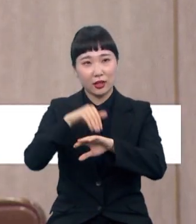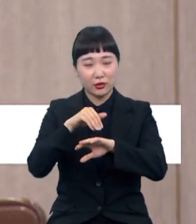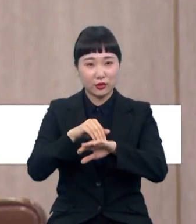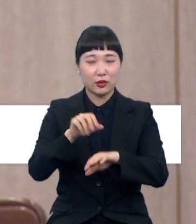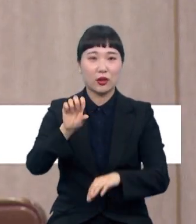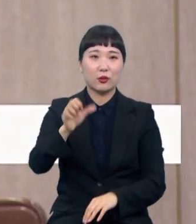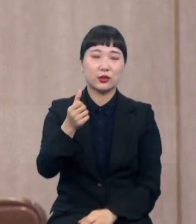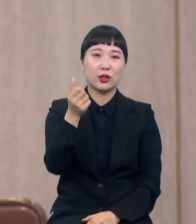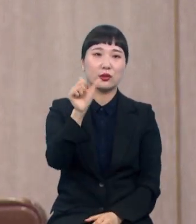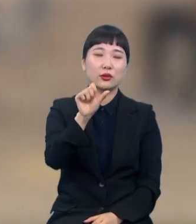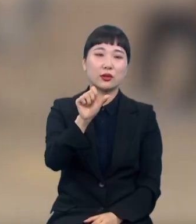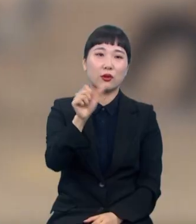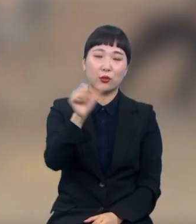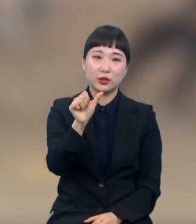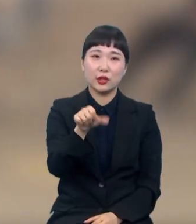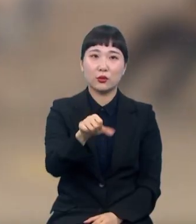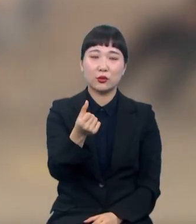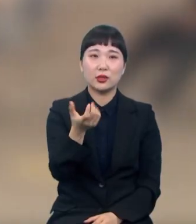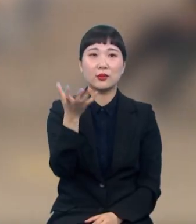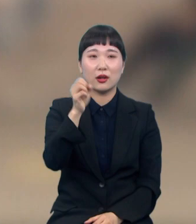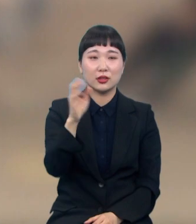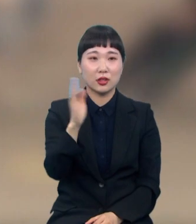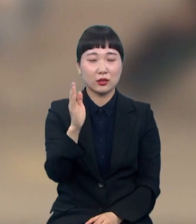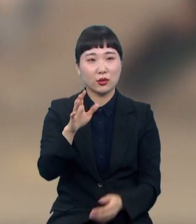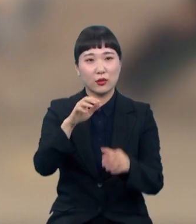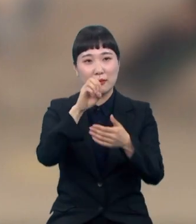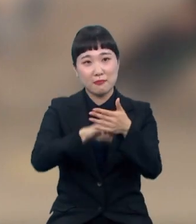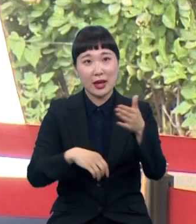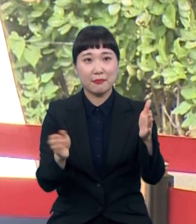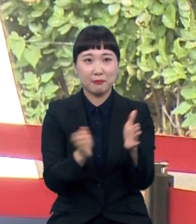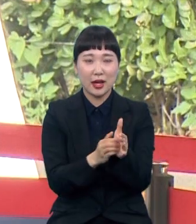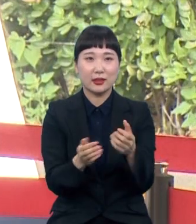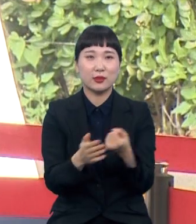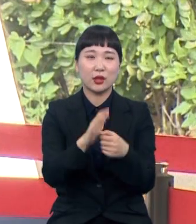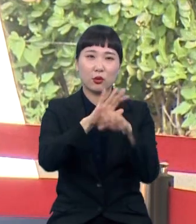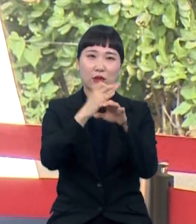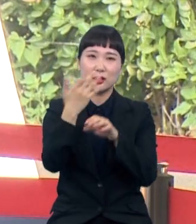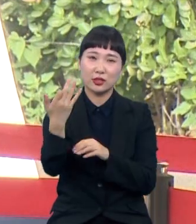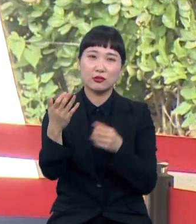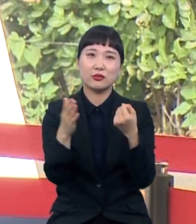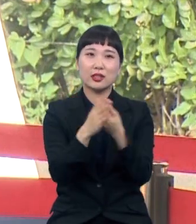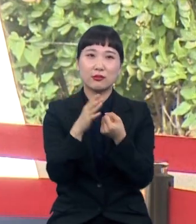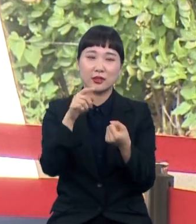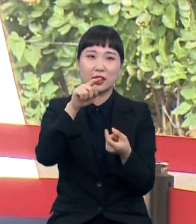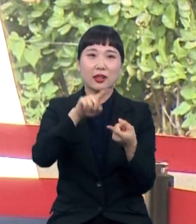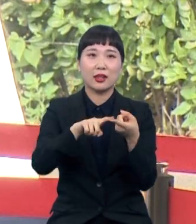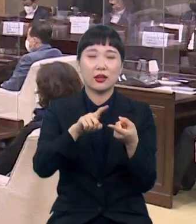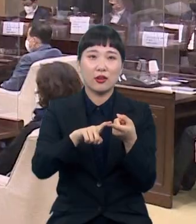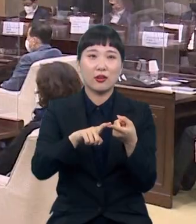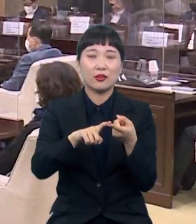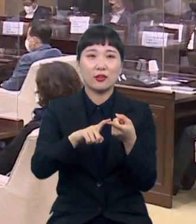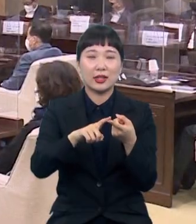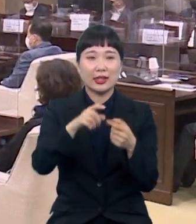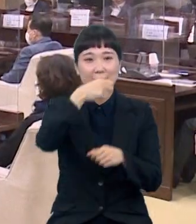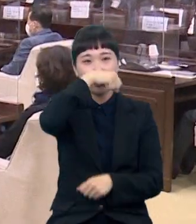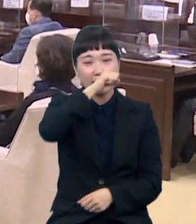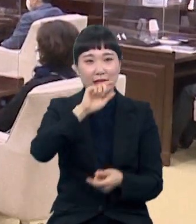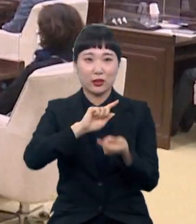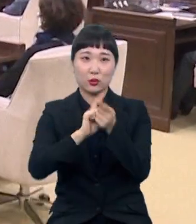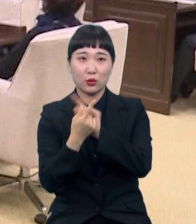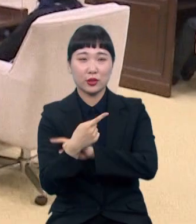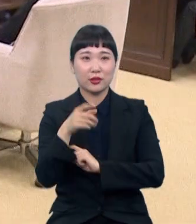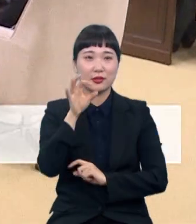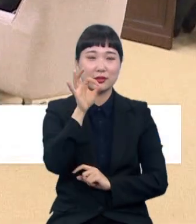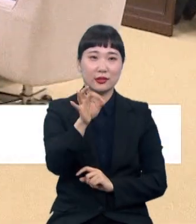전액 삭감됐습니다. 삭감된 예산은 코로나19 대응을 위해 활용될 예정입니다.